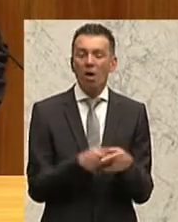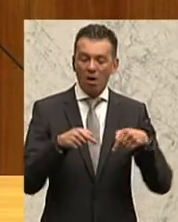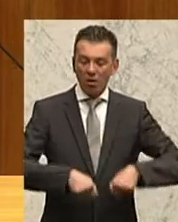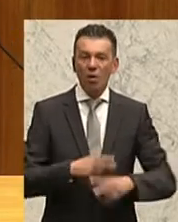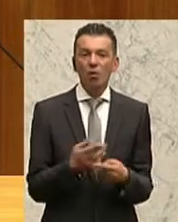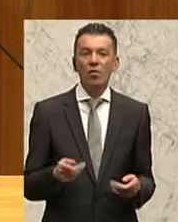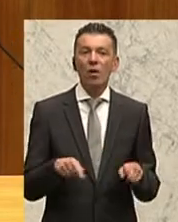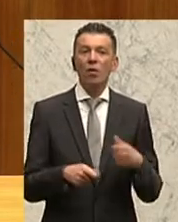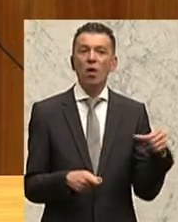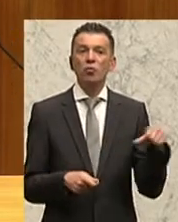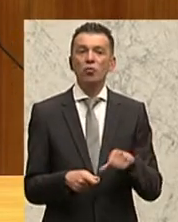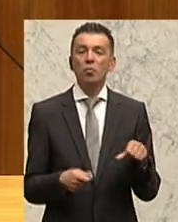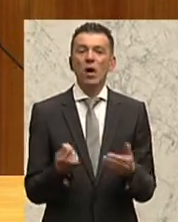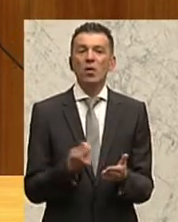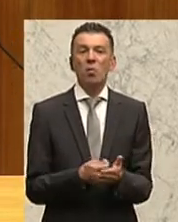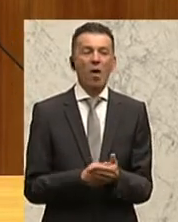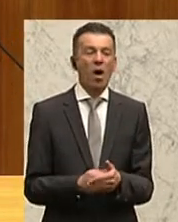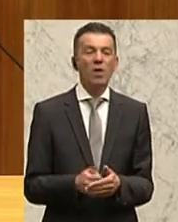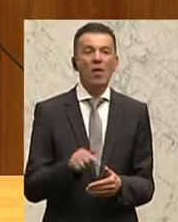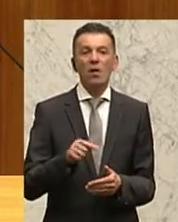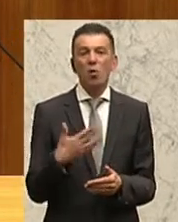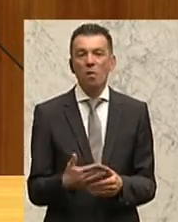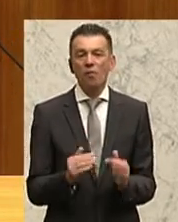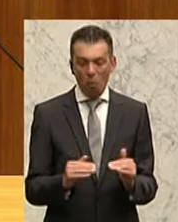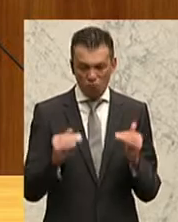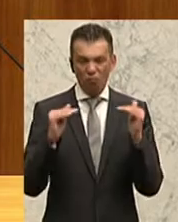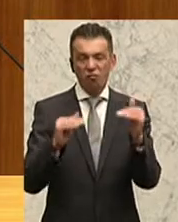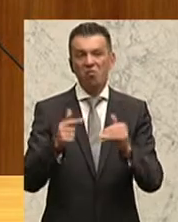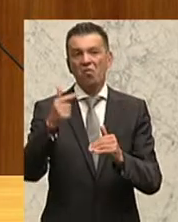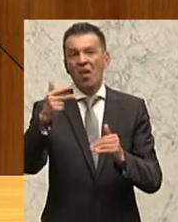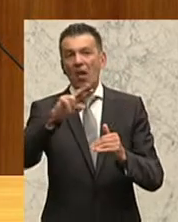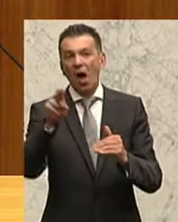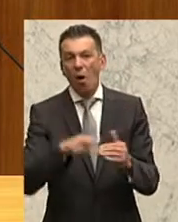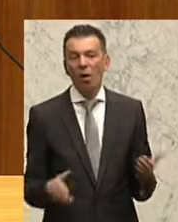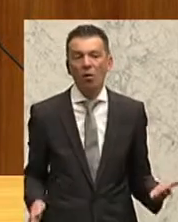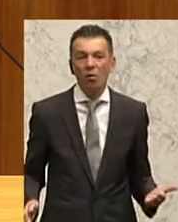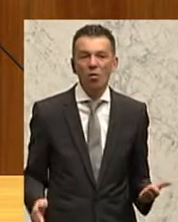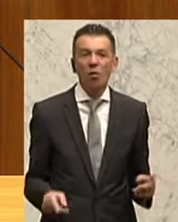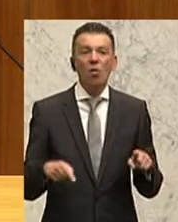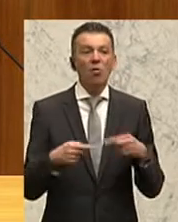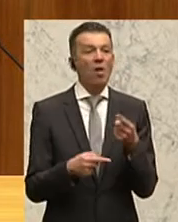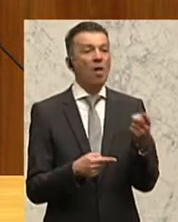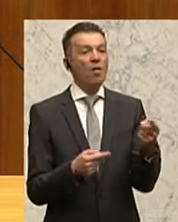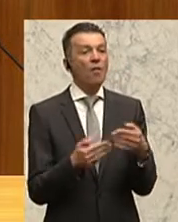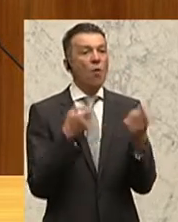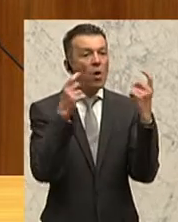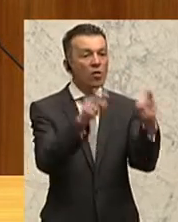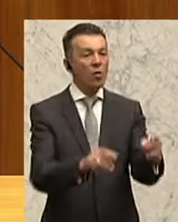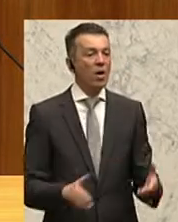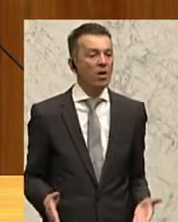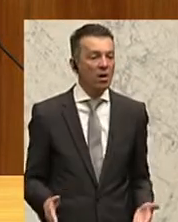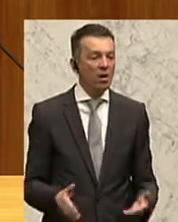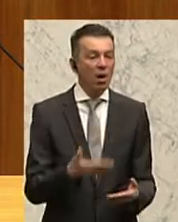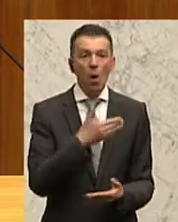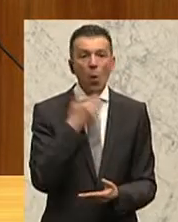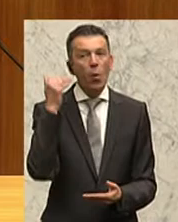Spritpreis von 1,50 auf 2 oder 3 Euro hinaufgehoben wird, was heißt das? Wo wäre hier Ihre Vorsorge? Auch das haben Sie nicht bedacht.